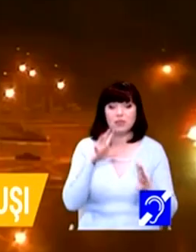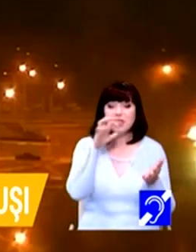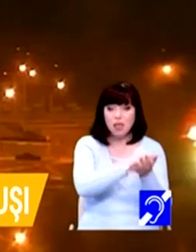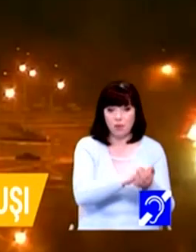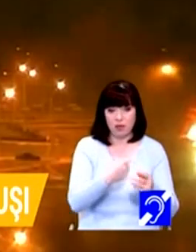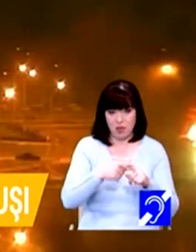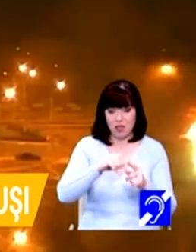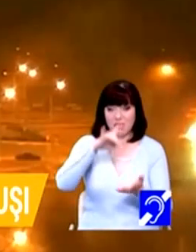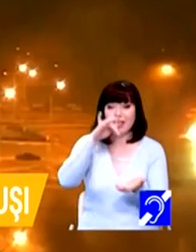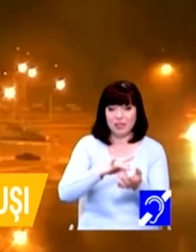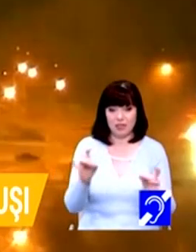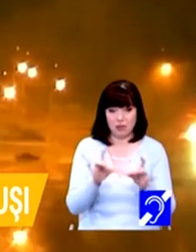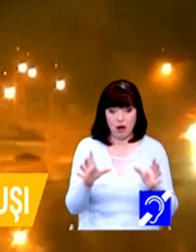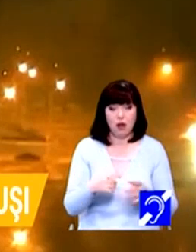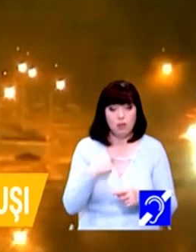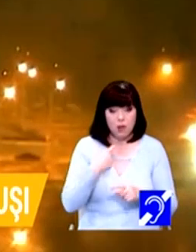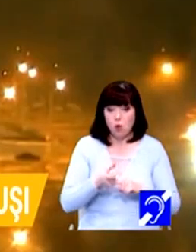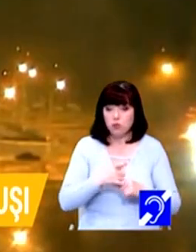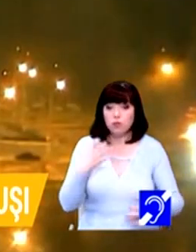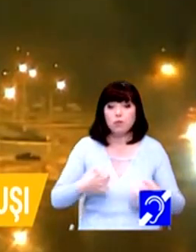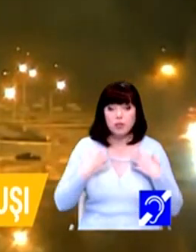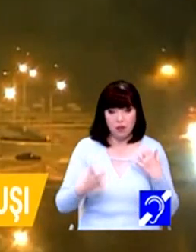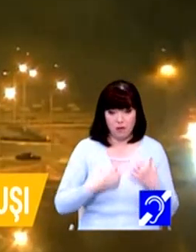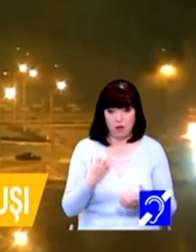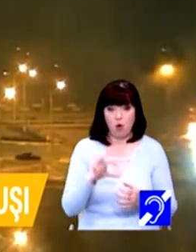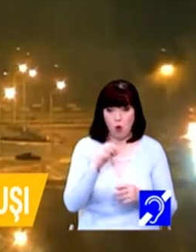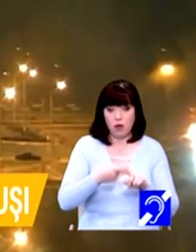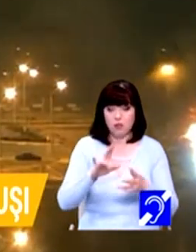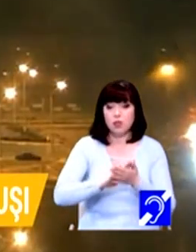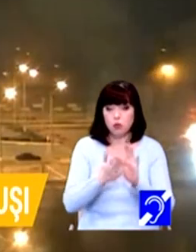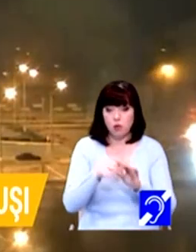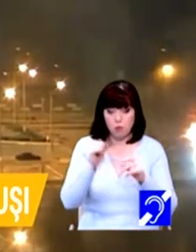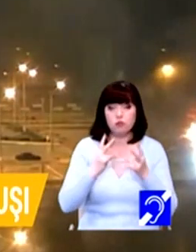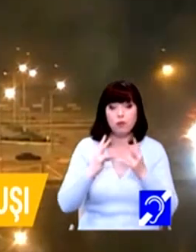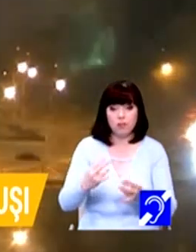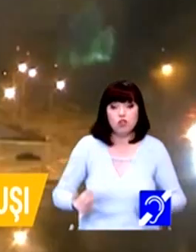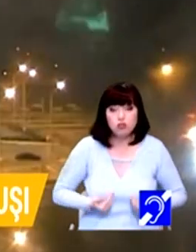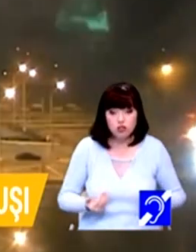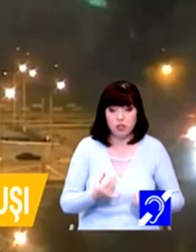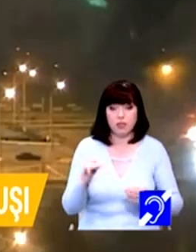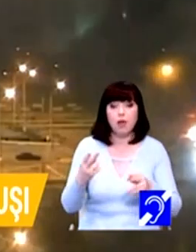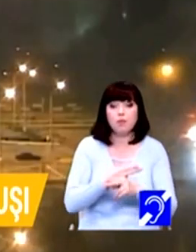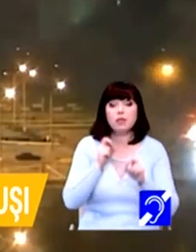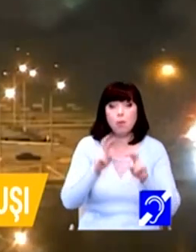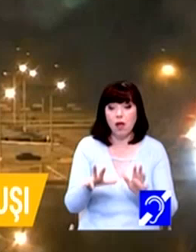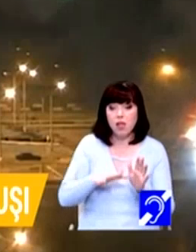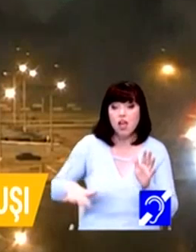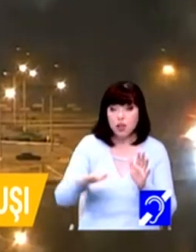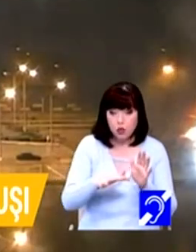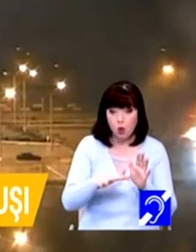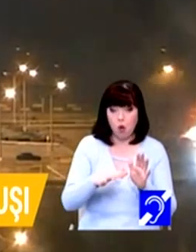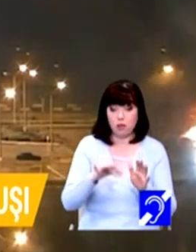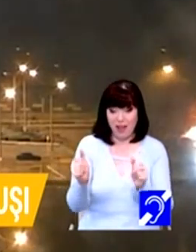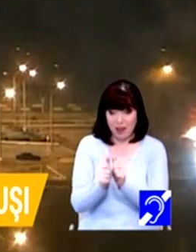Generează îngrijorări profunde privind securitatea nucleară și radiologică și pune în pericol viața și securitatea umană în regiune și pe continentul